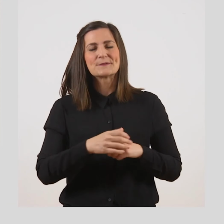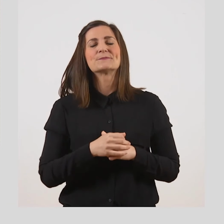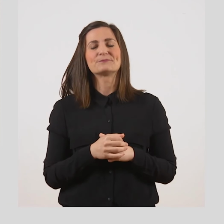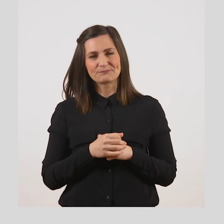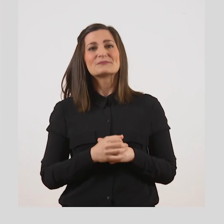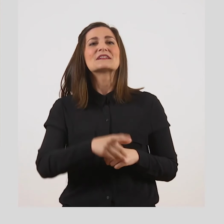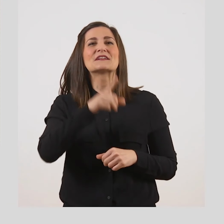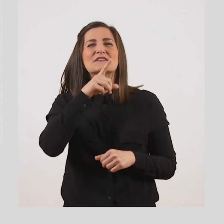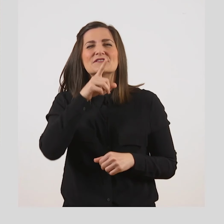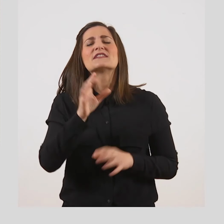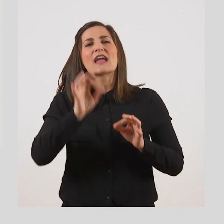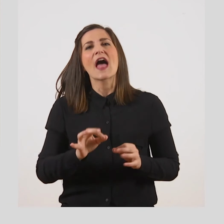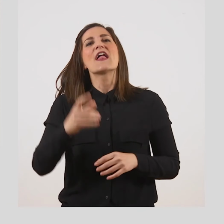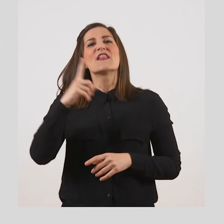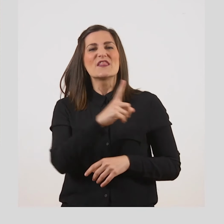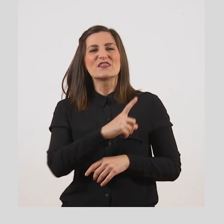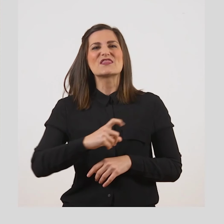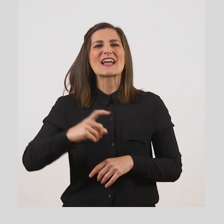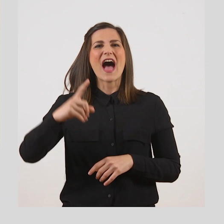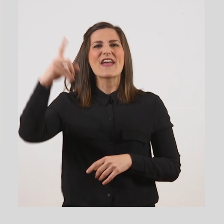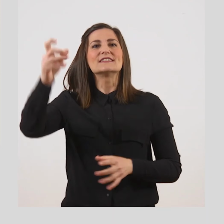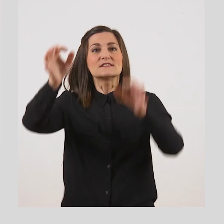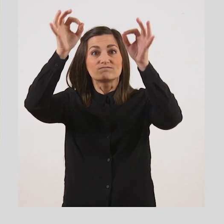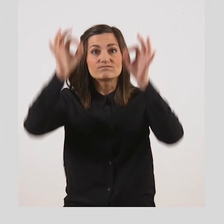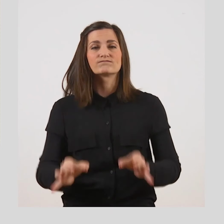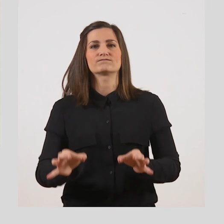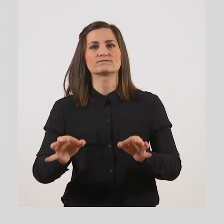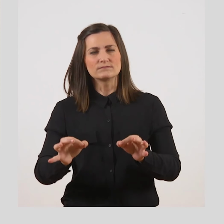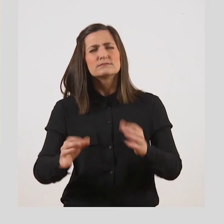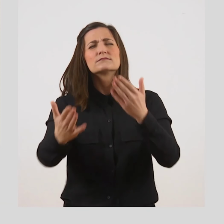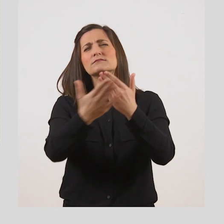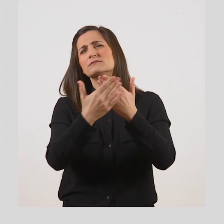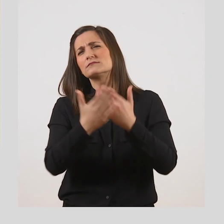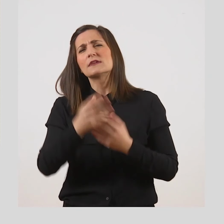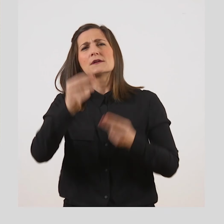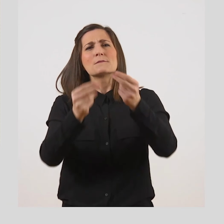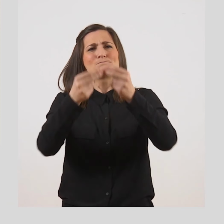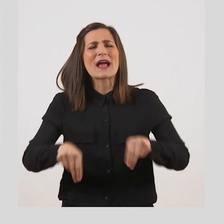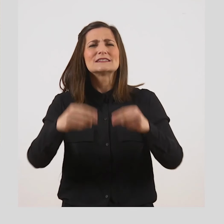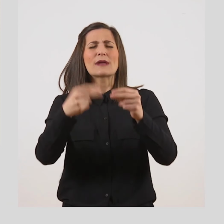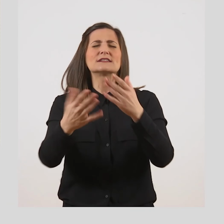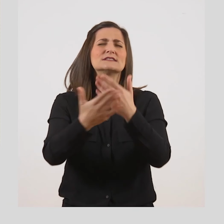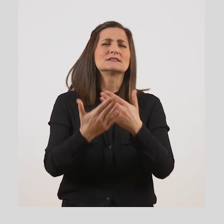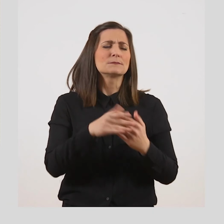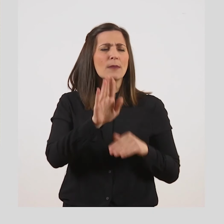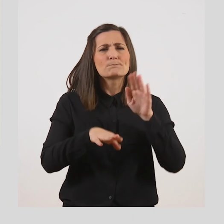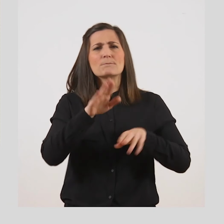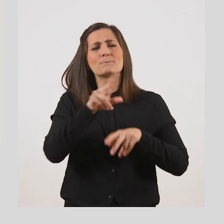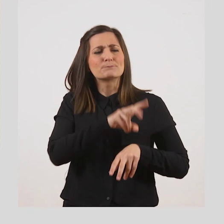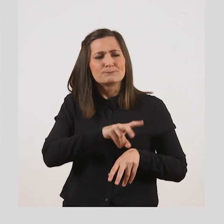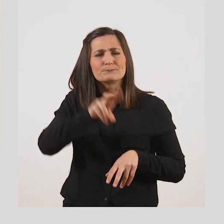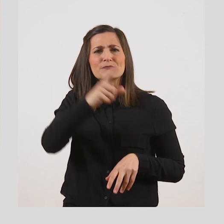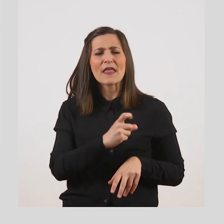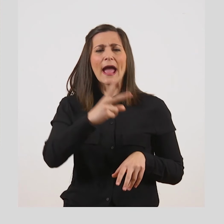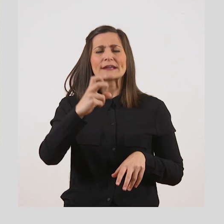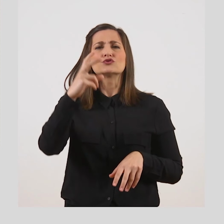Παιδιά, αυτές τις λέμε στρογγυλές δεκάδες και μας βοηθάνε πάρα πολύ να κάνουμε τις πράξεις πατώντας σε αυτά τα σκαλοπάτια. Πάμε